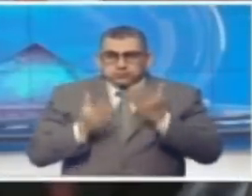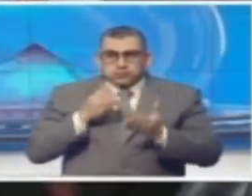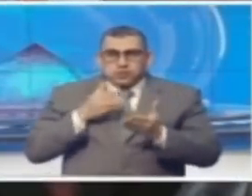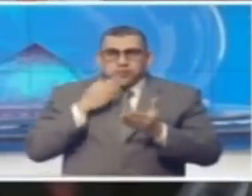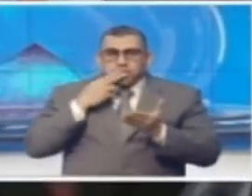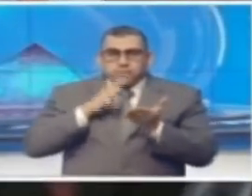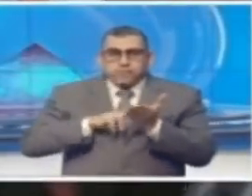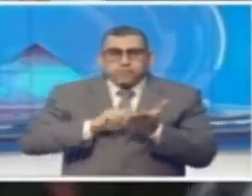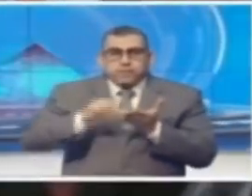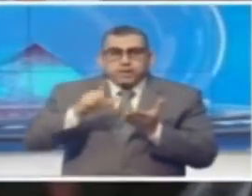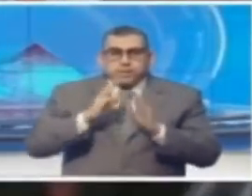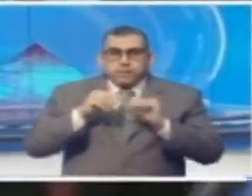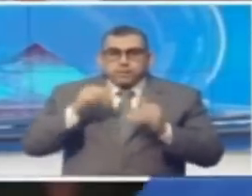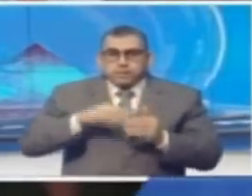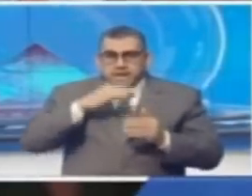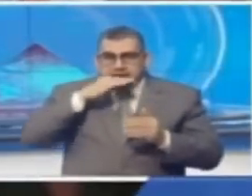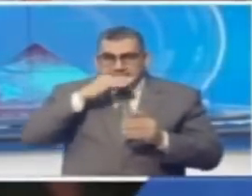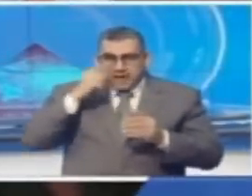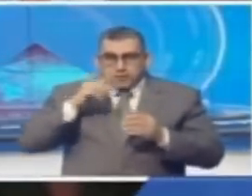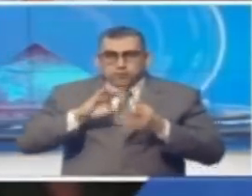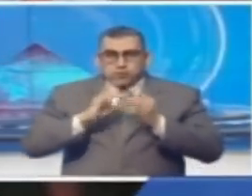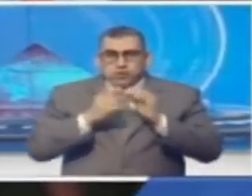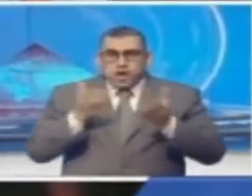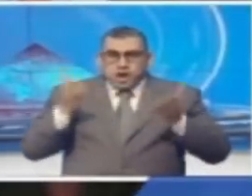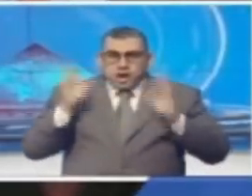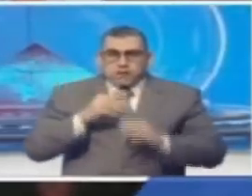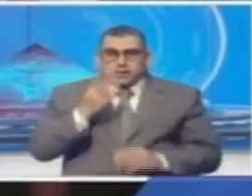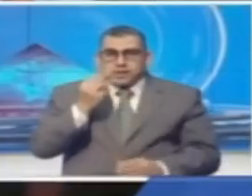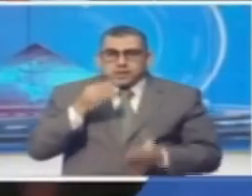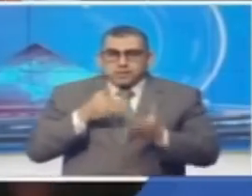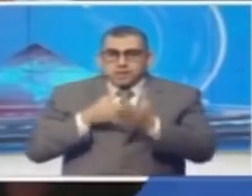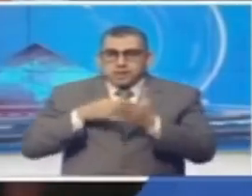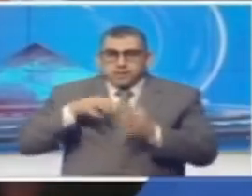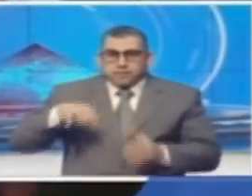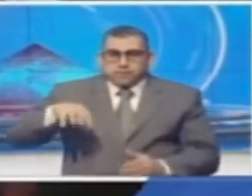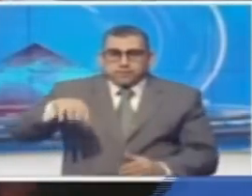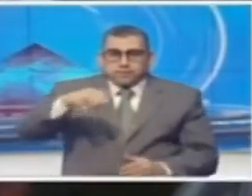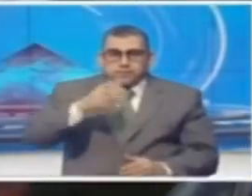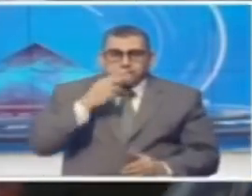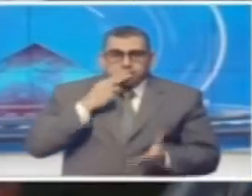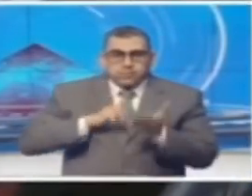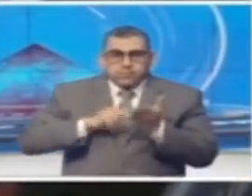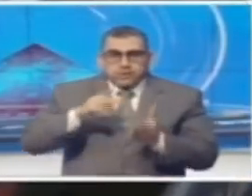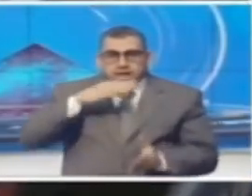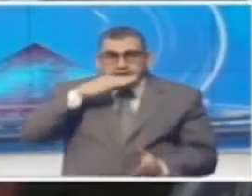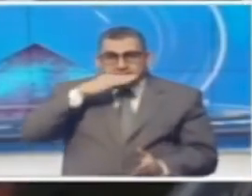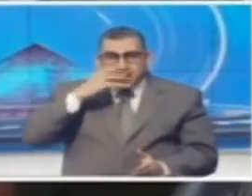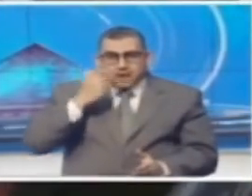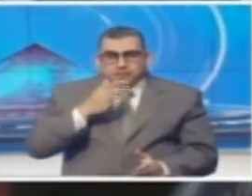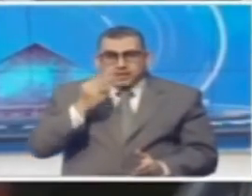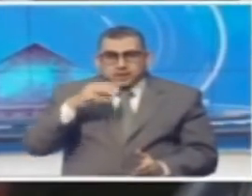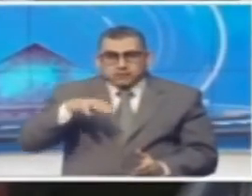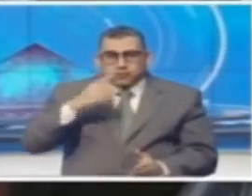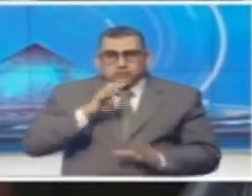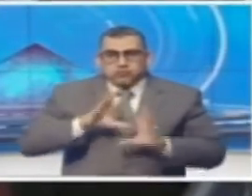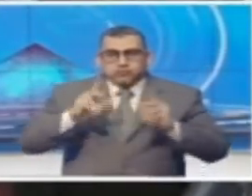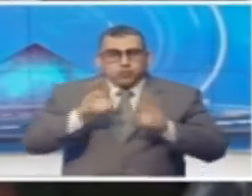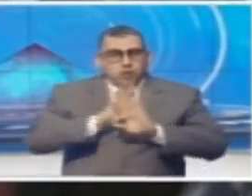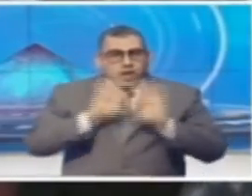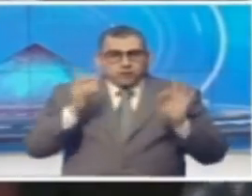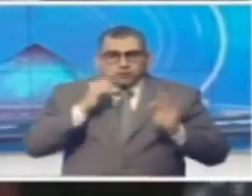المصري. لدينا في محافظة بورسعيد أكثر من 30 مكتب بريد، معظمها طور بالكامل،